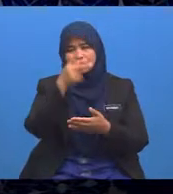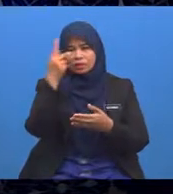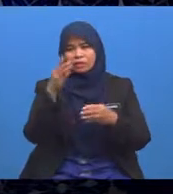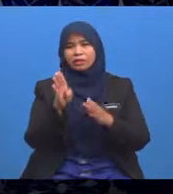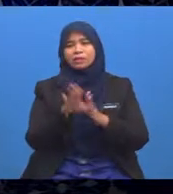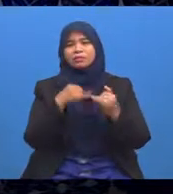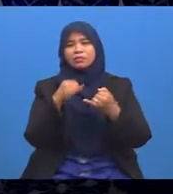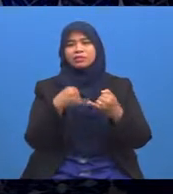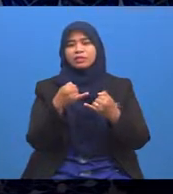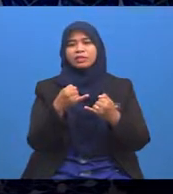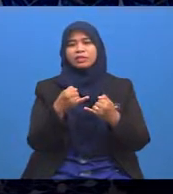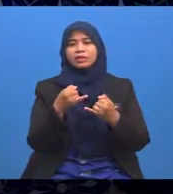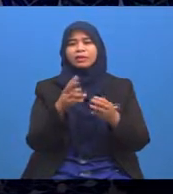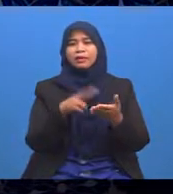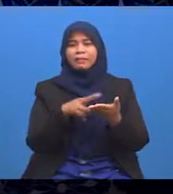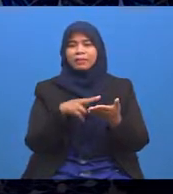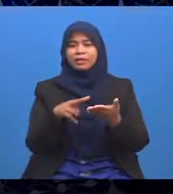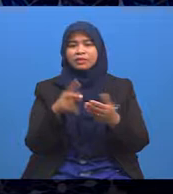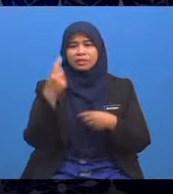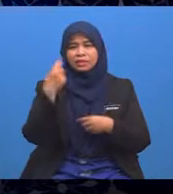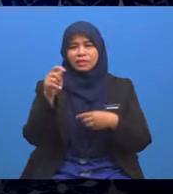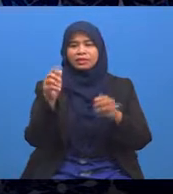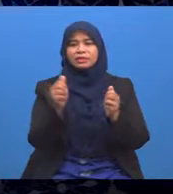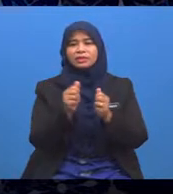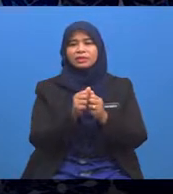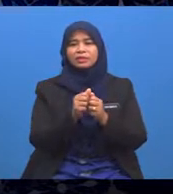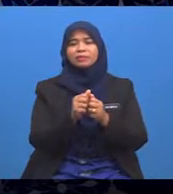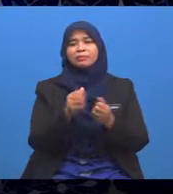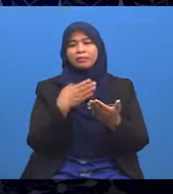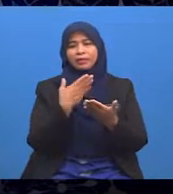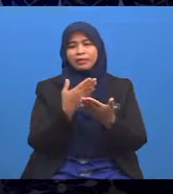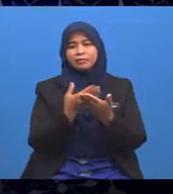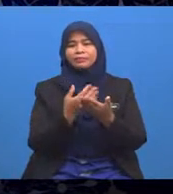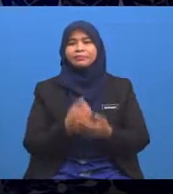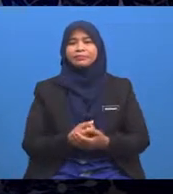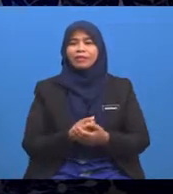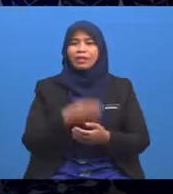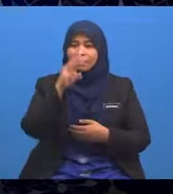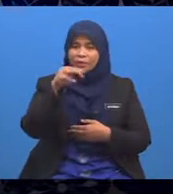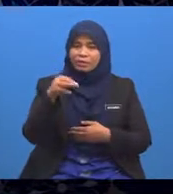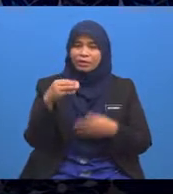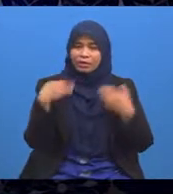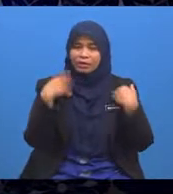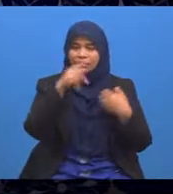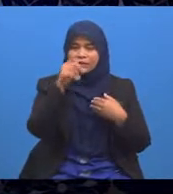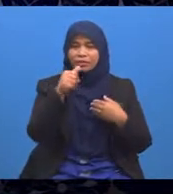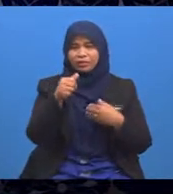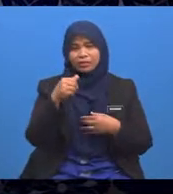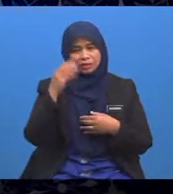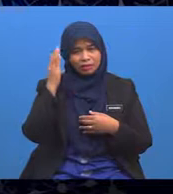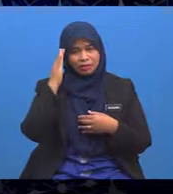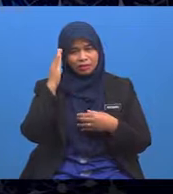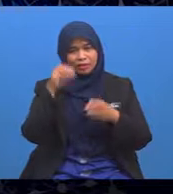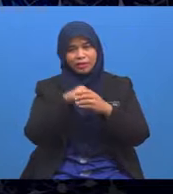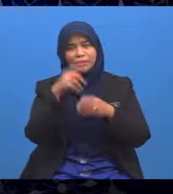membaca teks berkaitan seni bina masjid dengan lancar. Murid-murid, adakah kamu perasan dalam teks